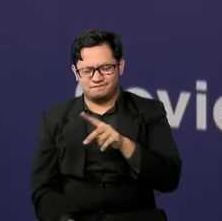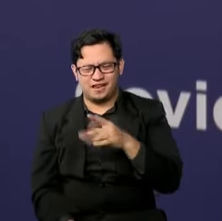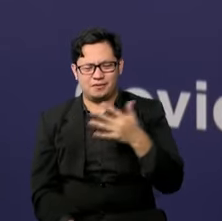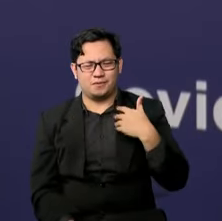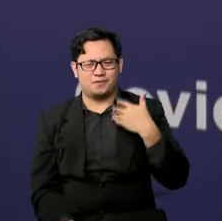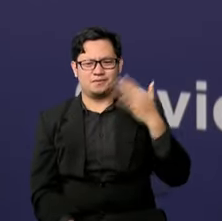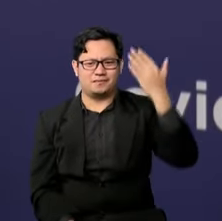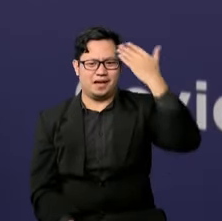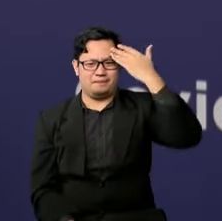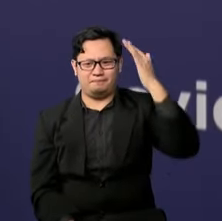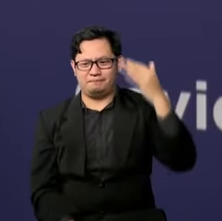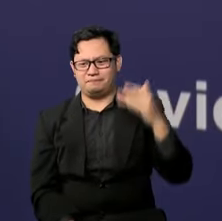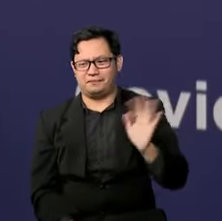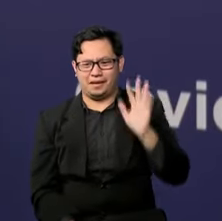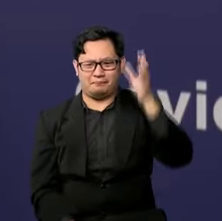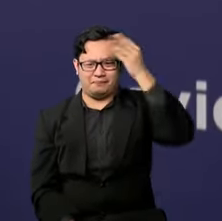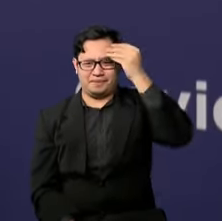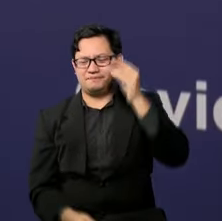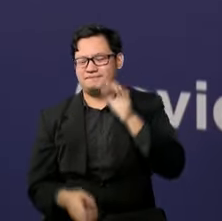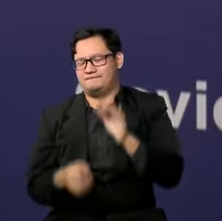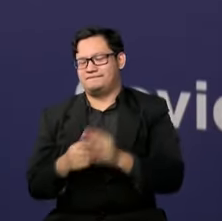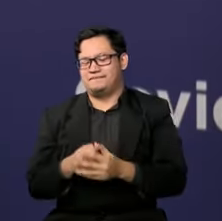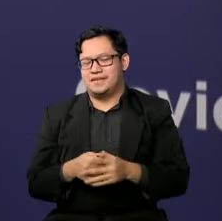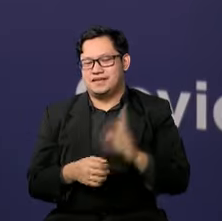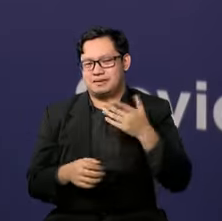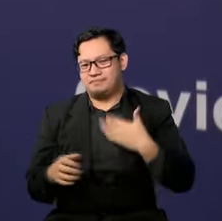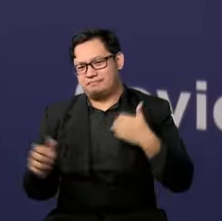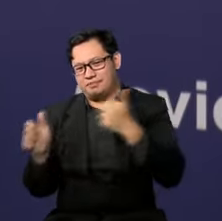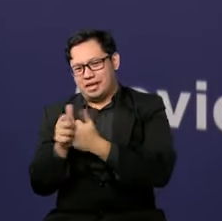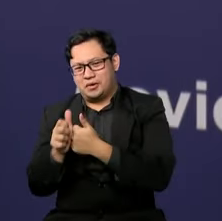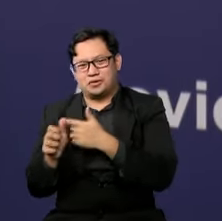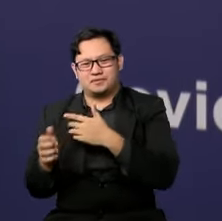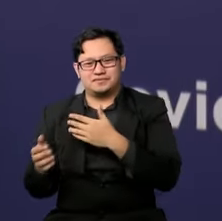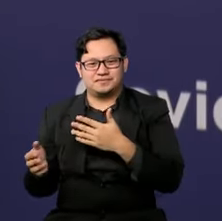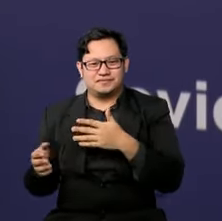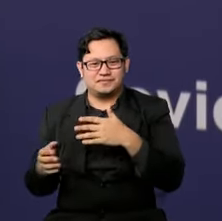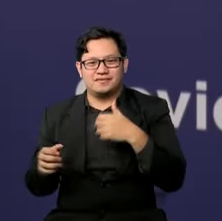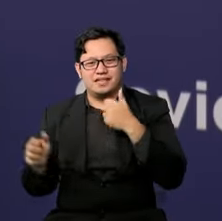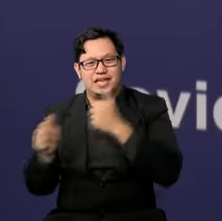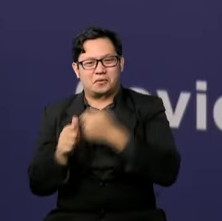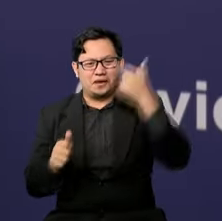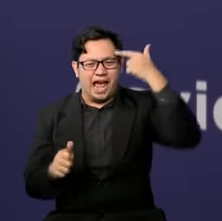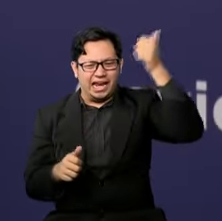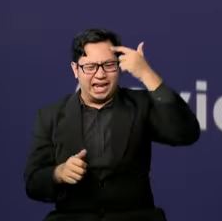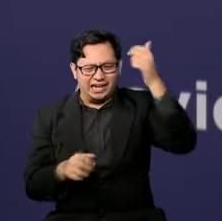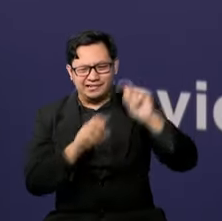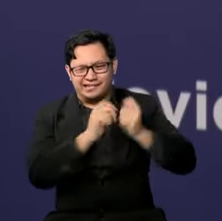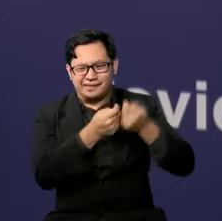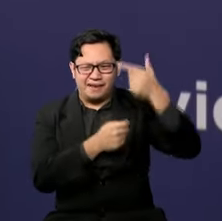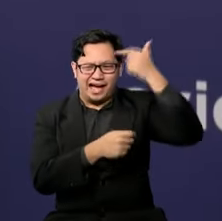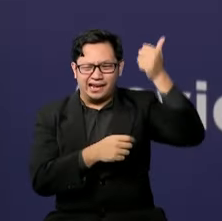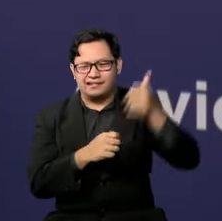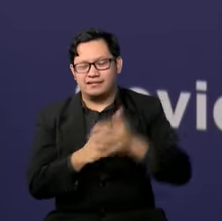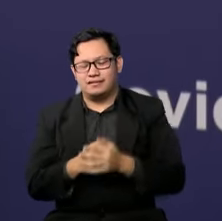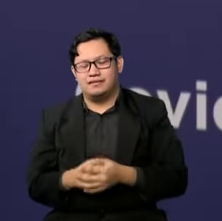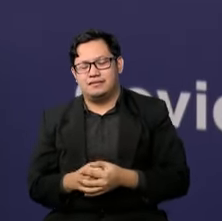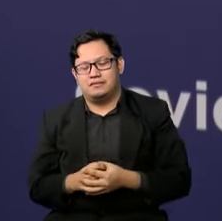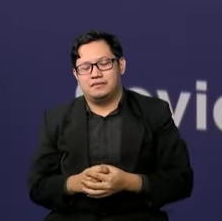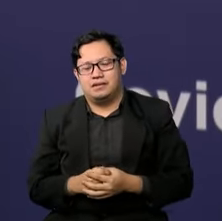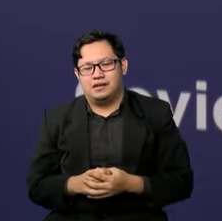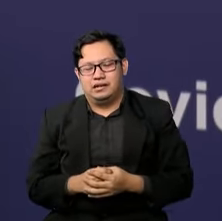of American mengikuti saya jual-beli tugas aljabar linier saya terima telepon sorry sorry ini yang harus kita